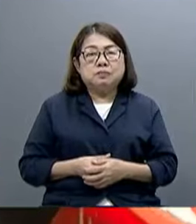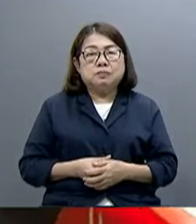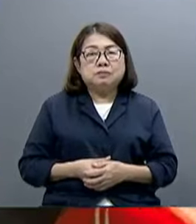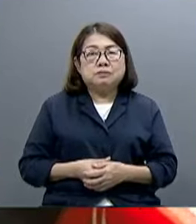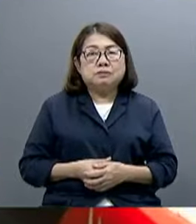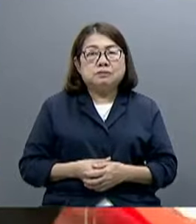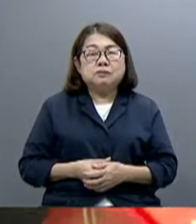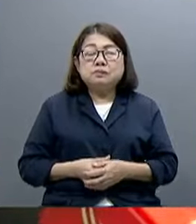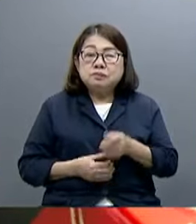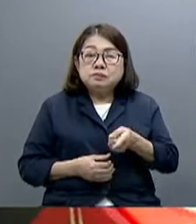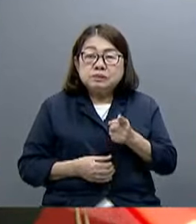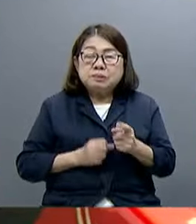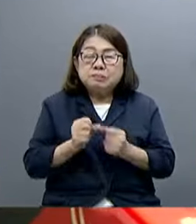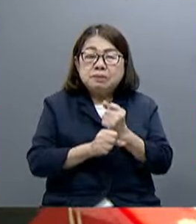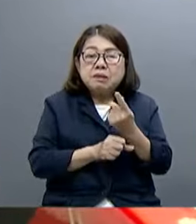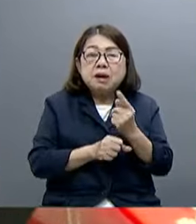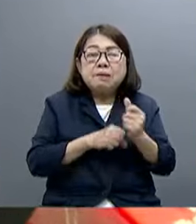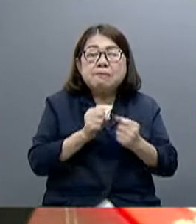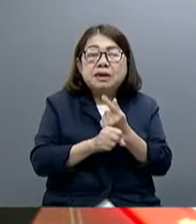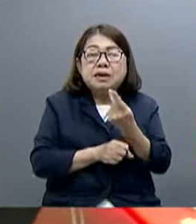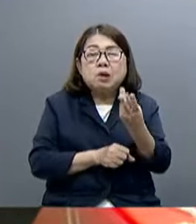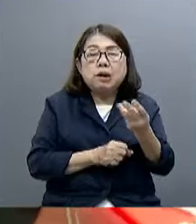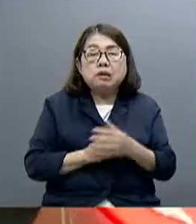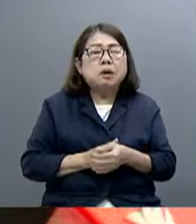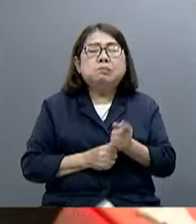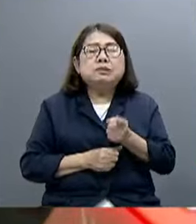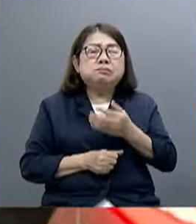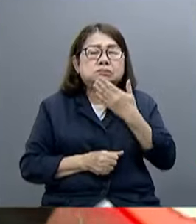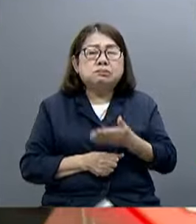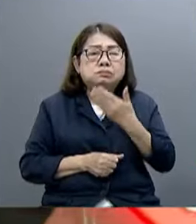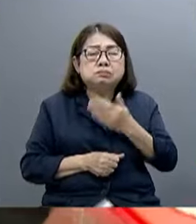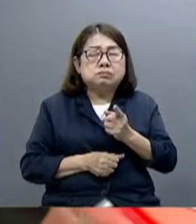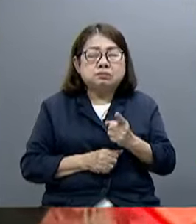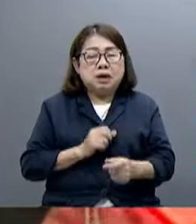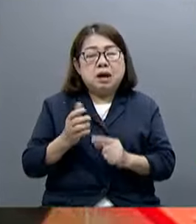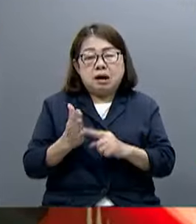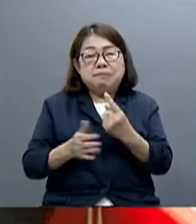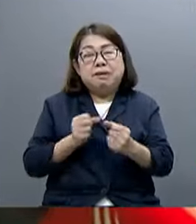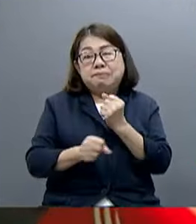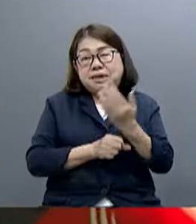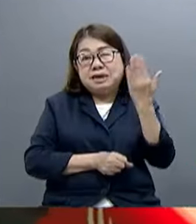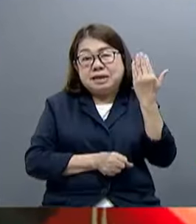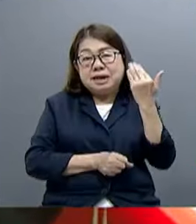เป็นแบบนี้มากี่ปีแล้ว ก็เป็นมาตลอดเพิ่งมาปีที่แล้วน้อยหน่อย